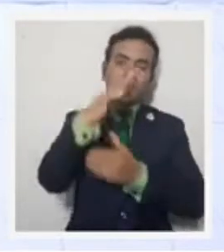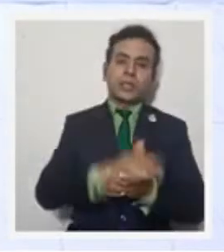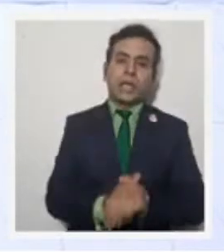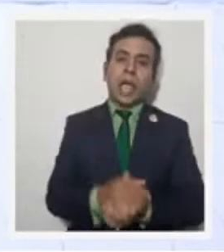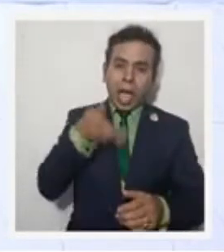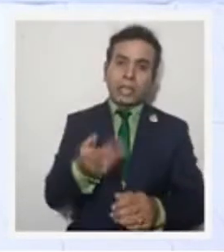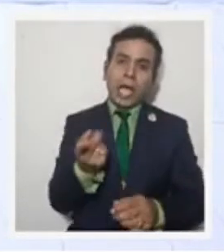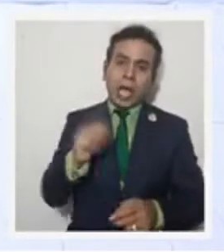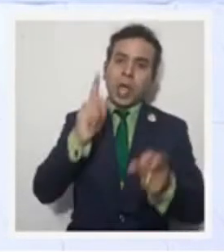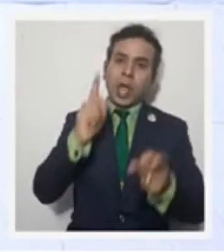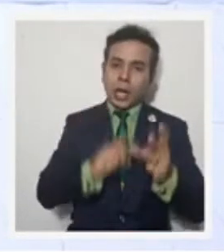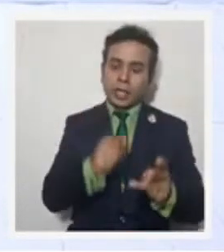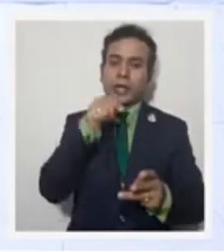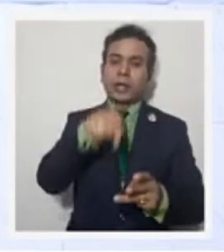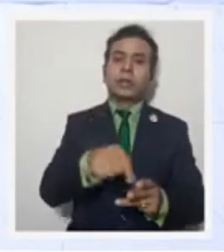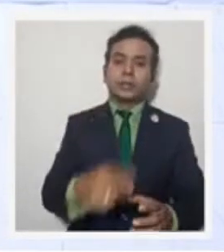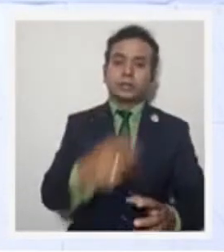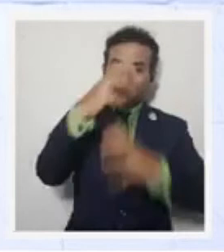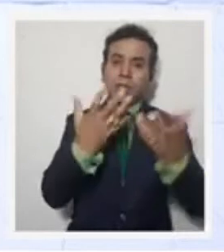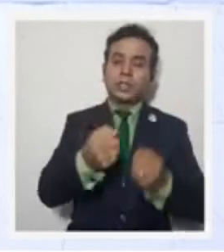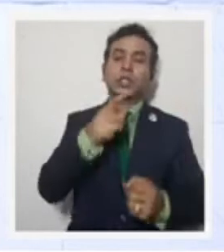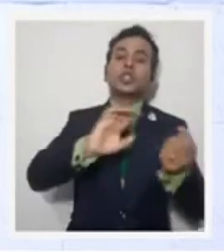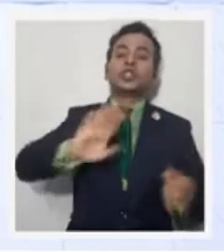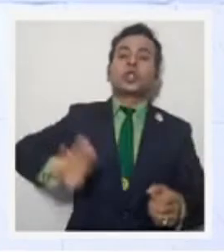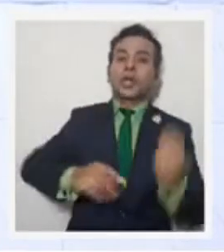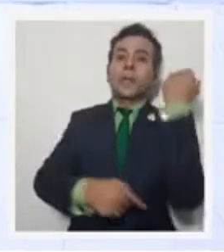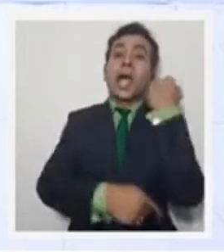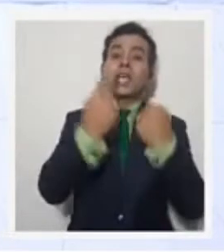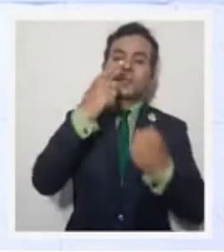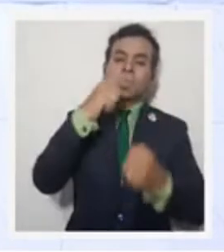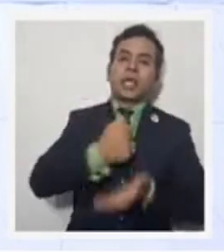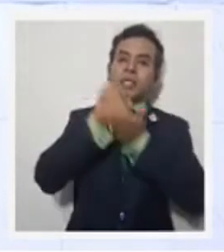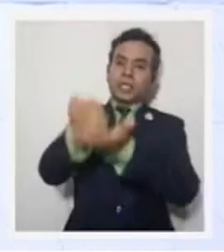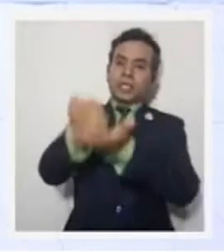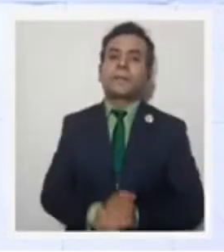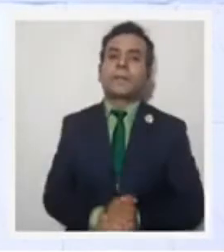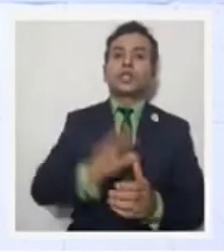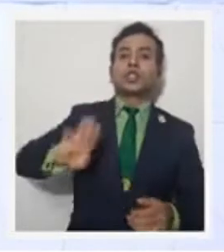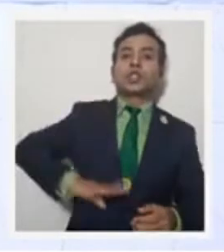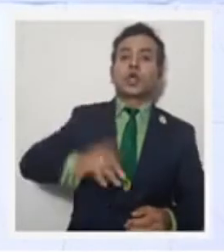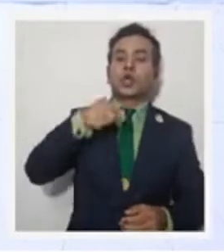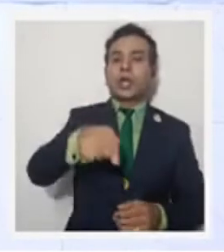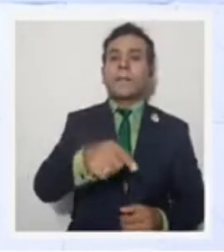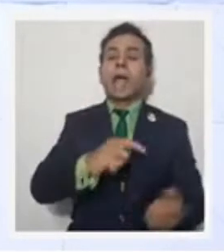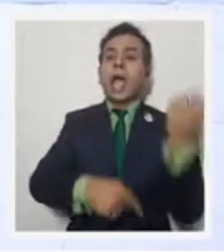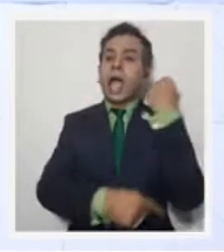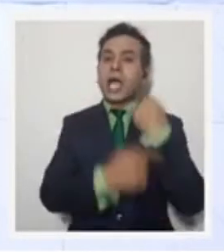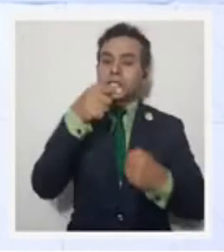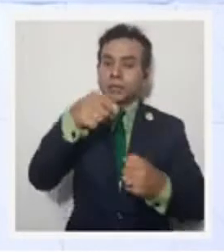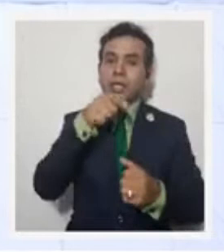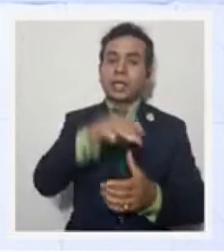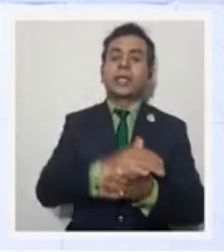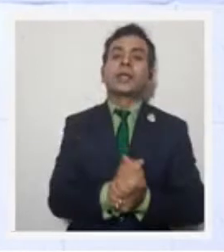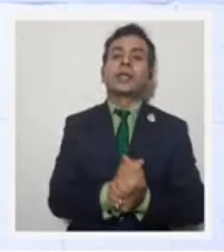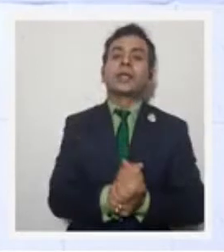শেখ হাসিনা মেডিকেল কলেজ জামালপুরে একটি মেশিন হস্তান্তর করেছেন এবং আজকে তারা তাদের আরেকটি মেশিন চট্টগ্রাম মেডিকেল কলেজ হাসপাতাল মেডিকেল